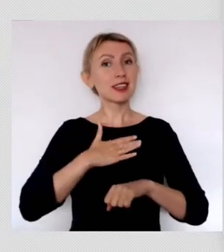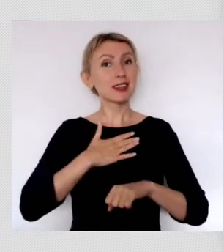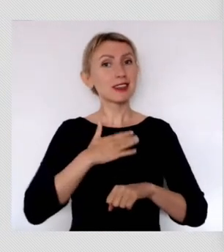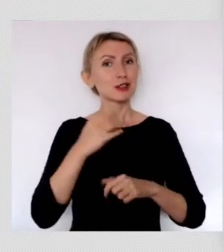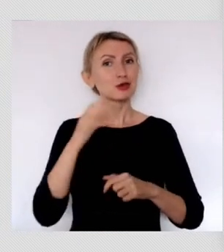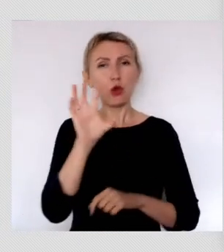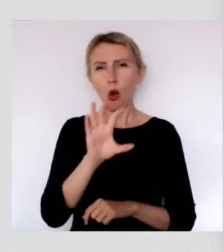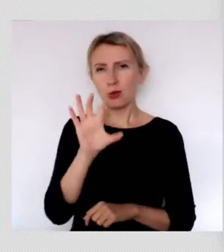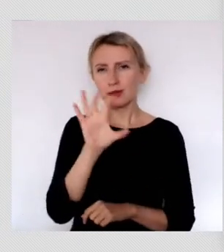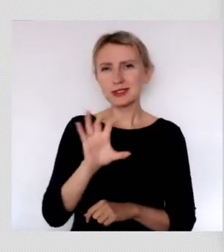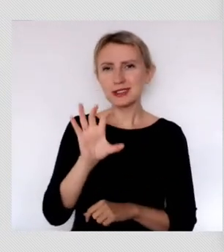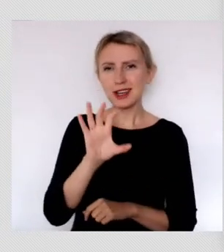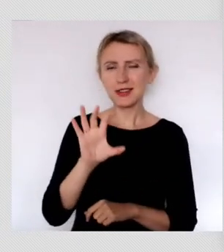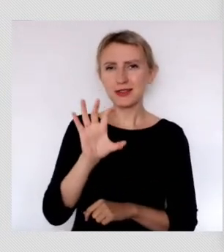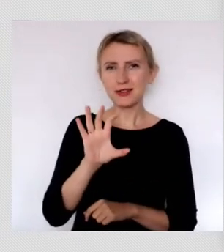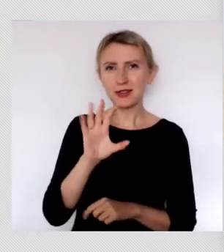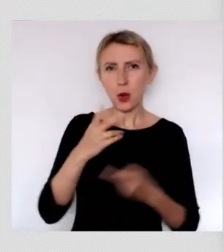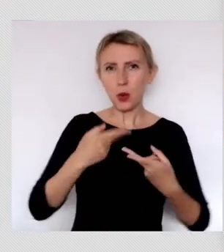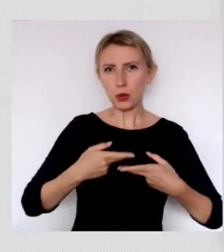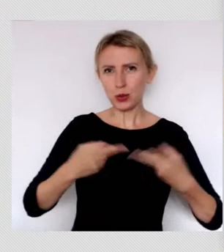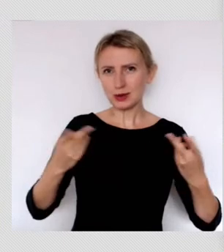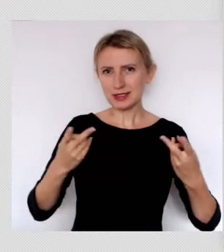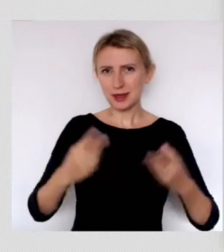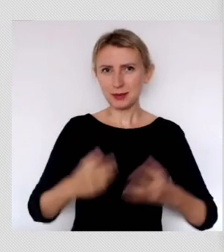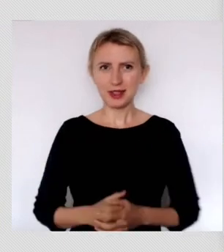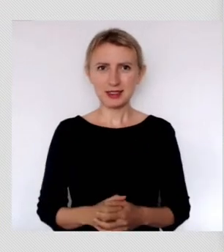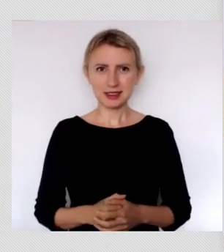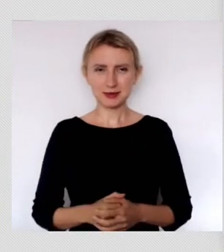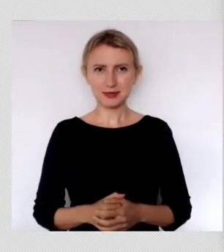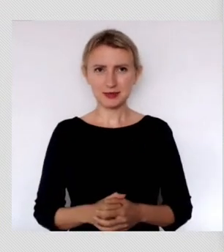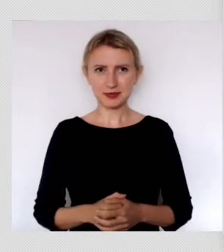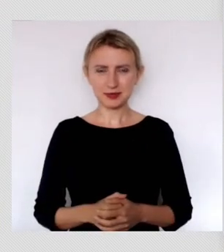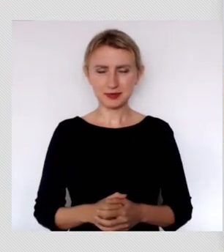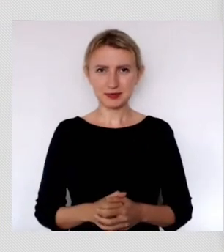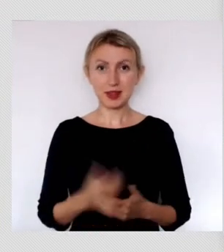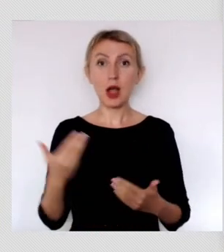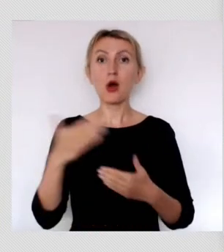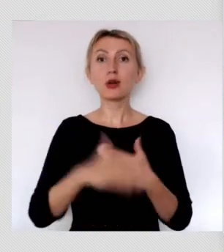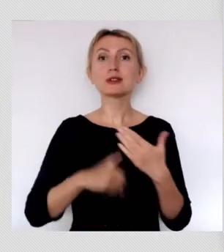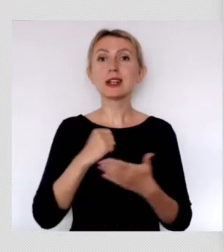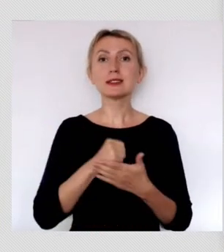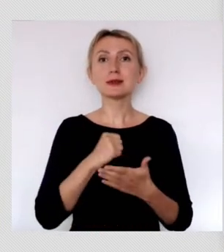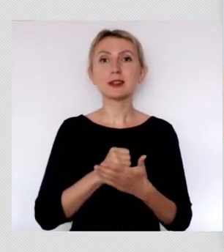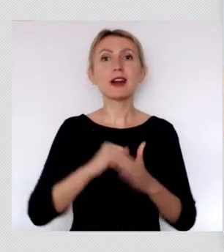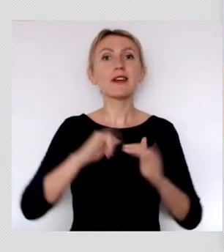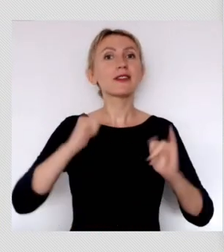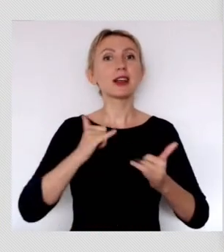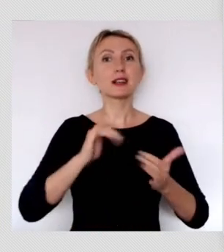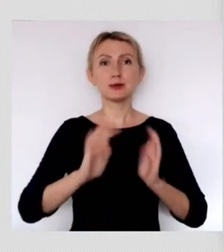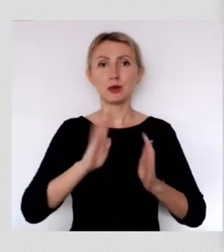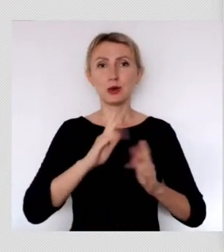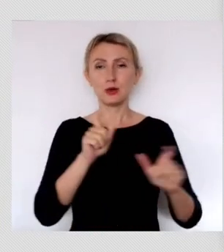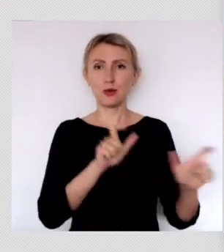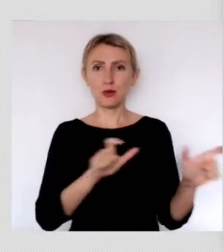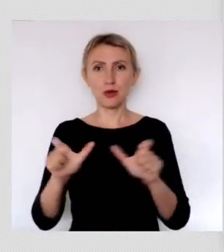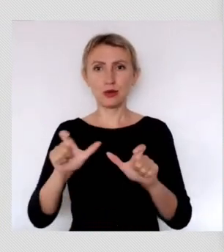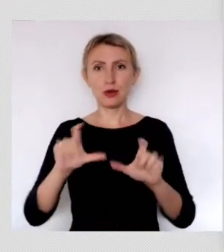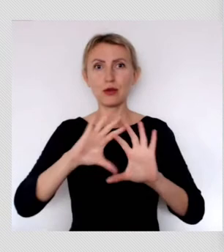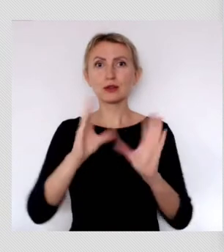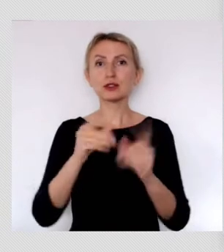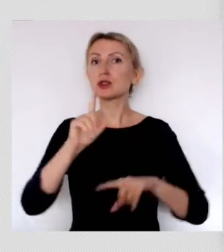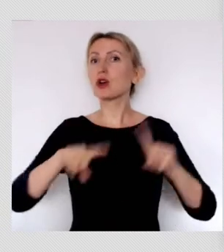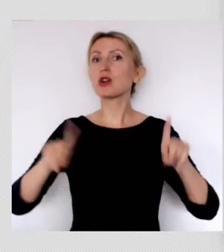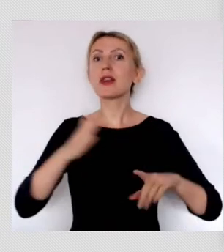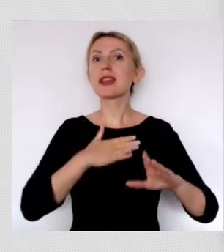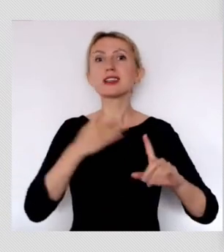obserwacji udostępniać. Ostatnia sprawa to jak monitorować. To wszystko zależy od tego, co jest naszym